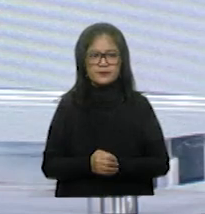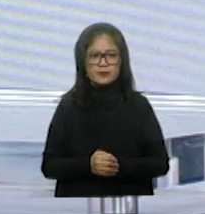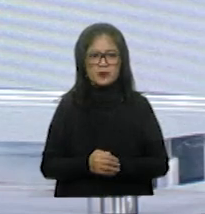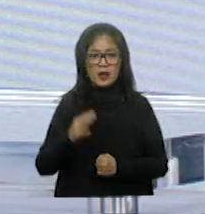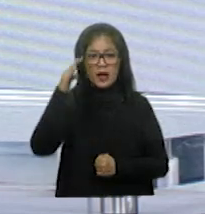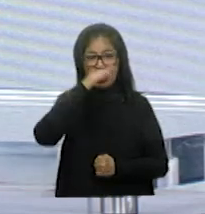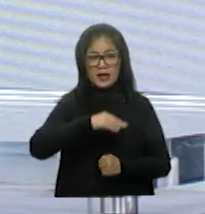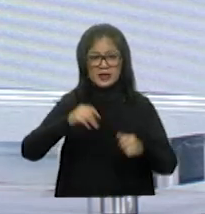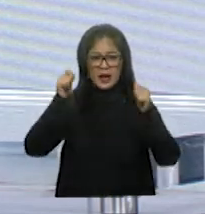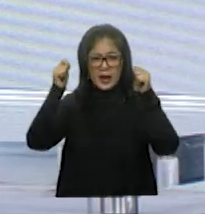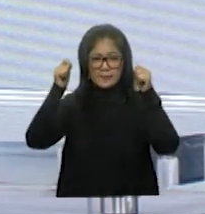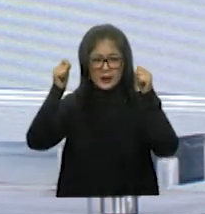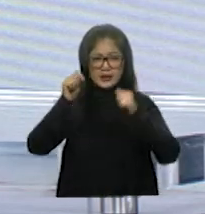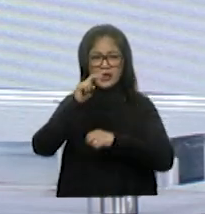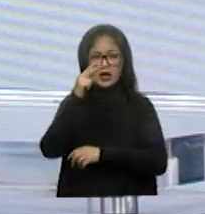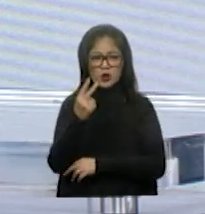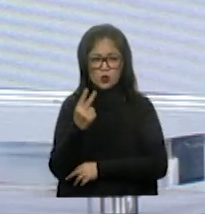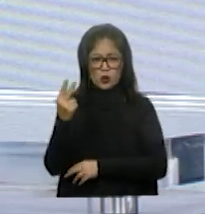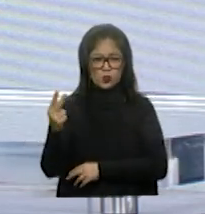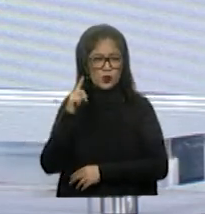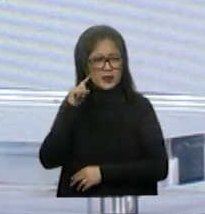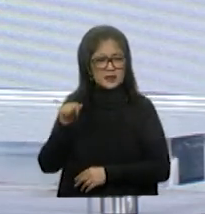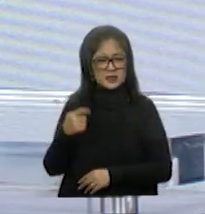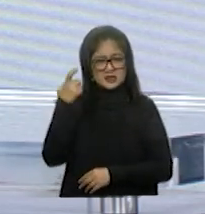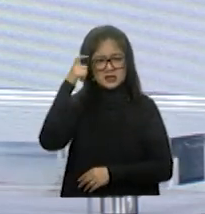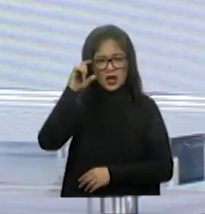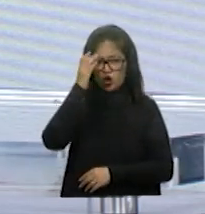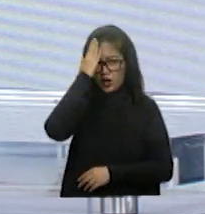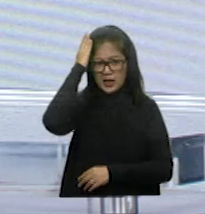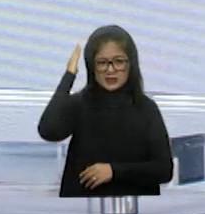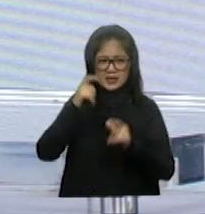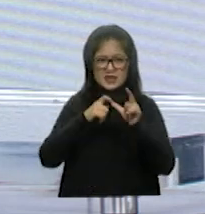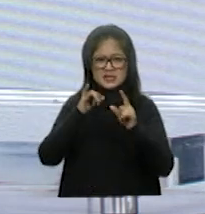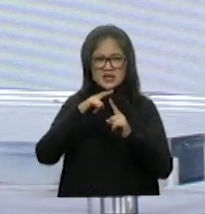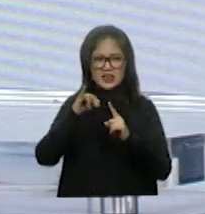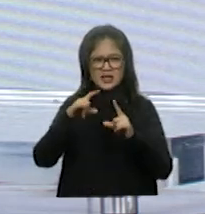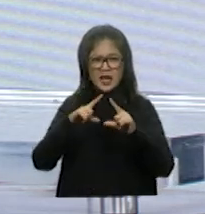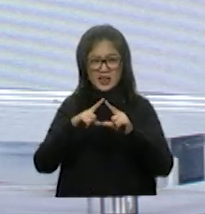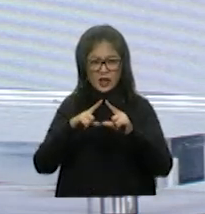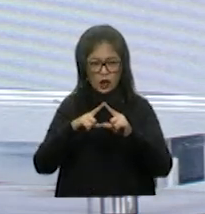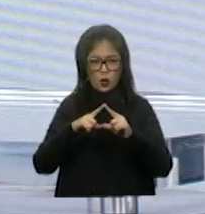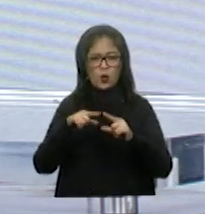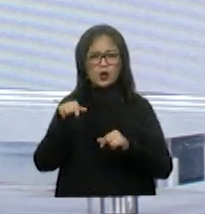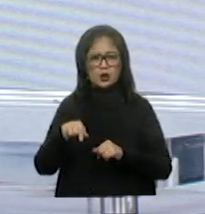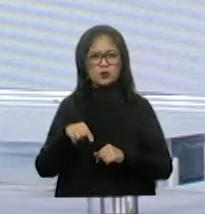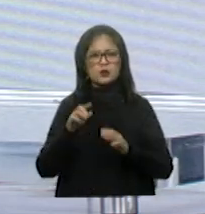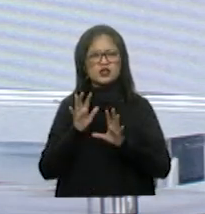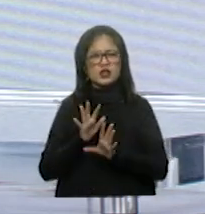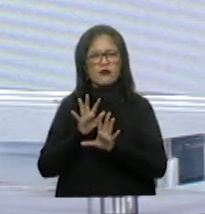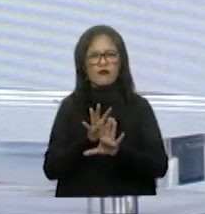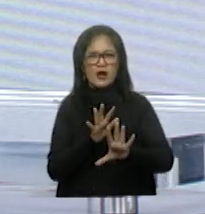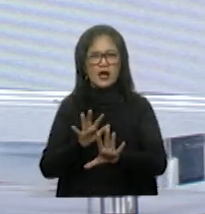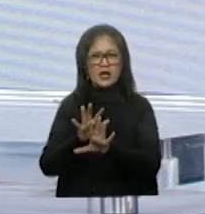Hari kampanye ke-22, istri Capres Ganjar Pranowo, Siti Atiqoh Ganjar, melakukan safari politik